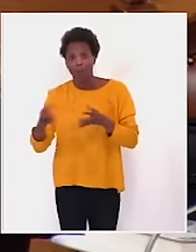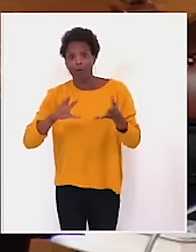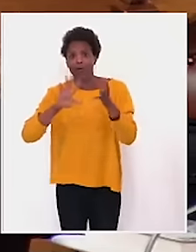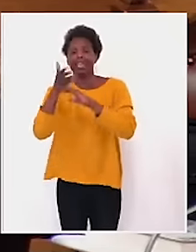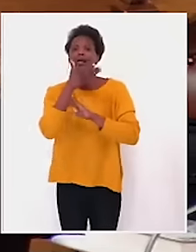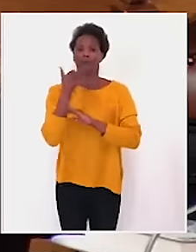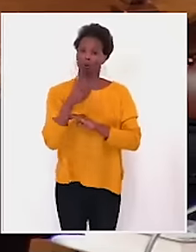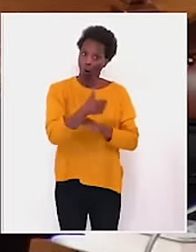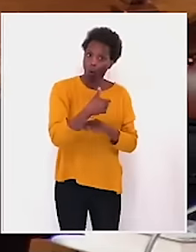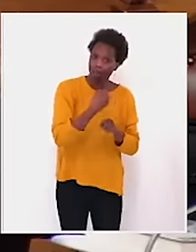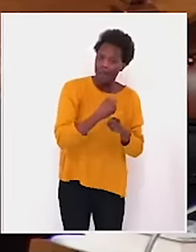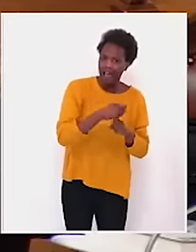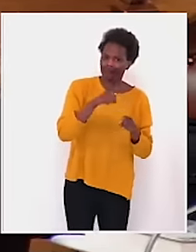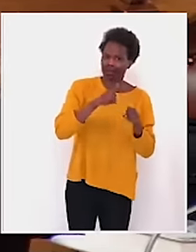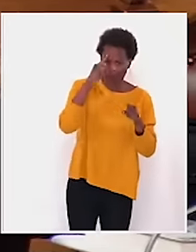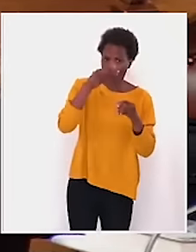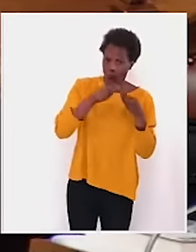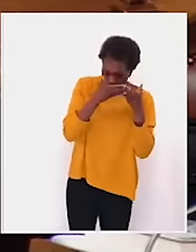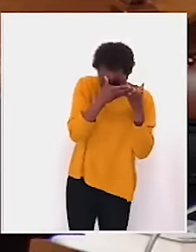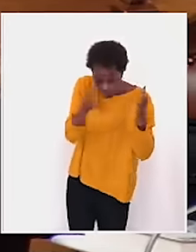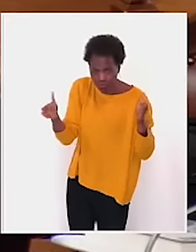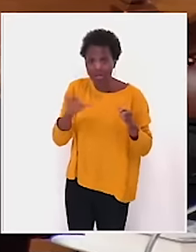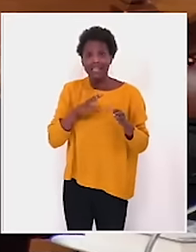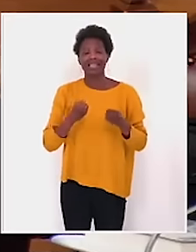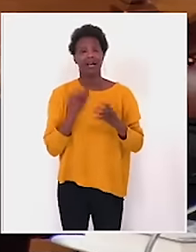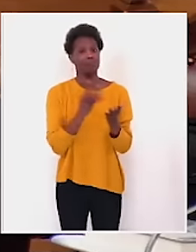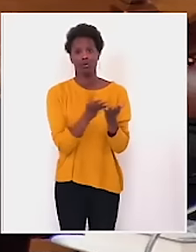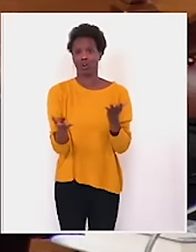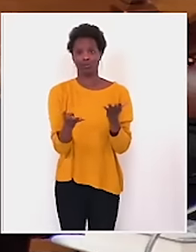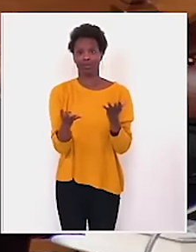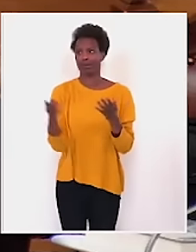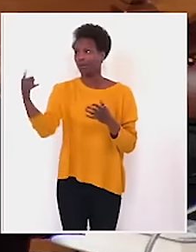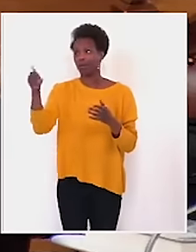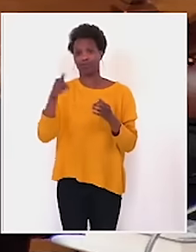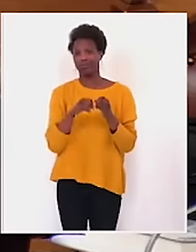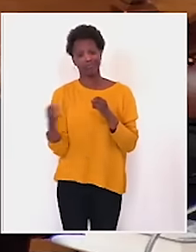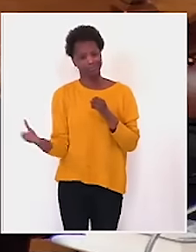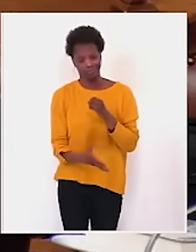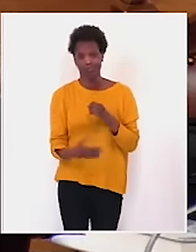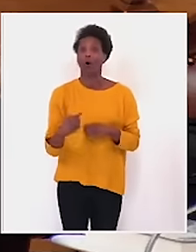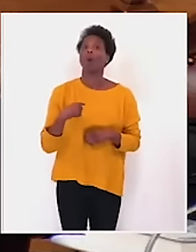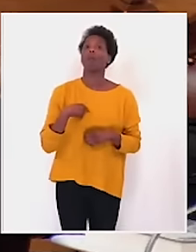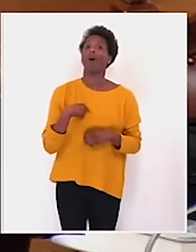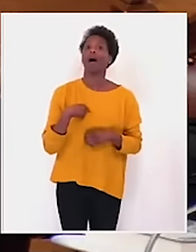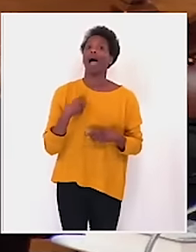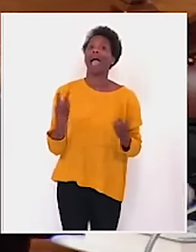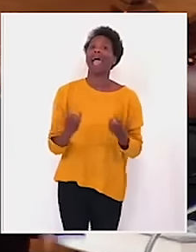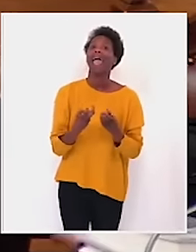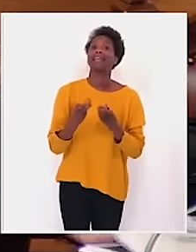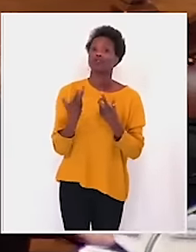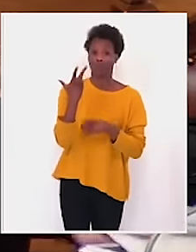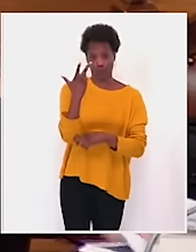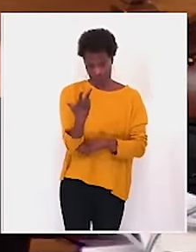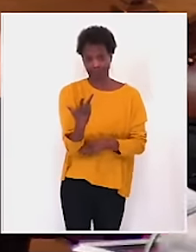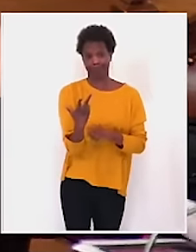élargit, comment on accroît. Et il y a des tas de pistes qui ne sont pas explorées. Et donc, je vais juste faire brièvement trois exemples. Parce qu'en fait,